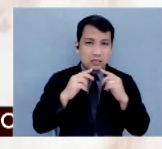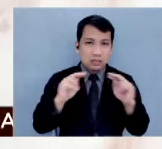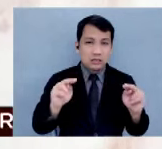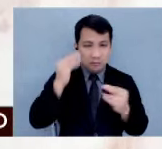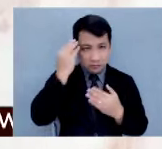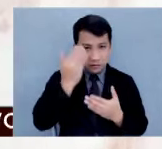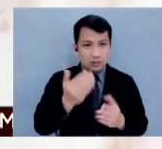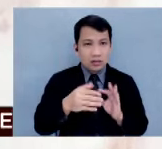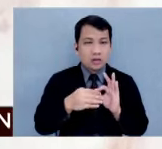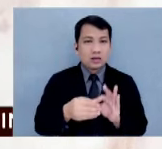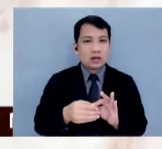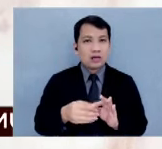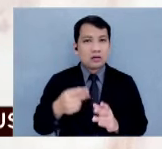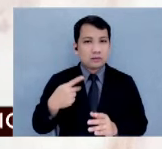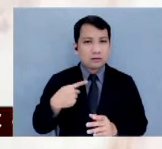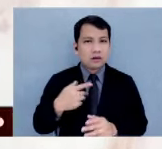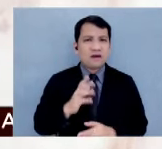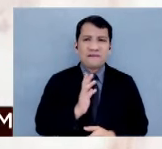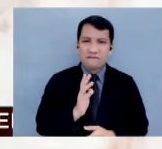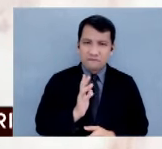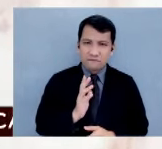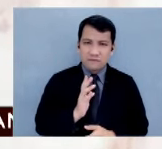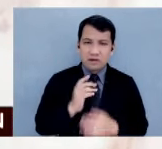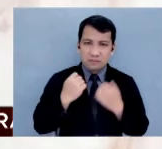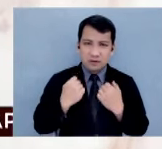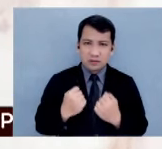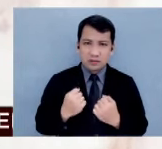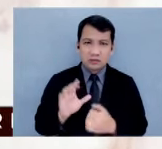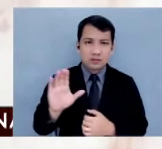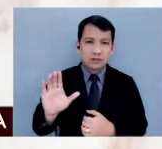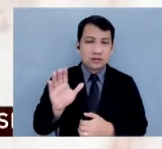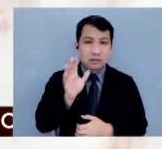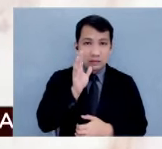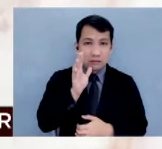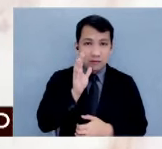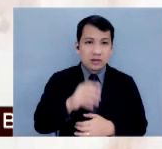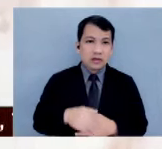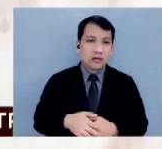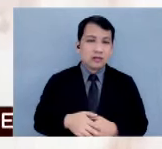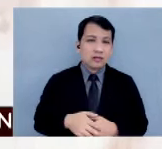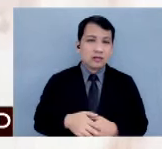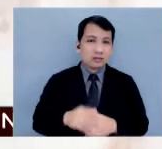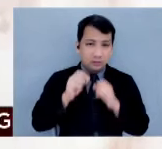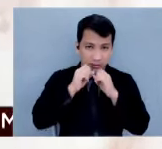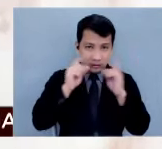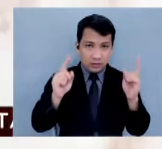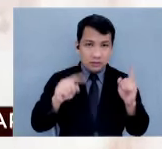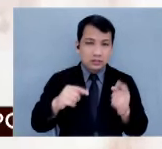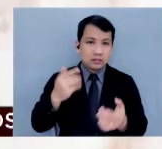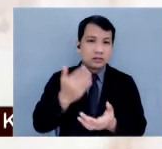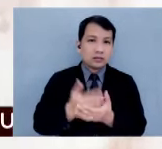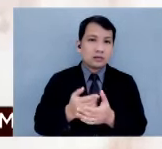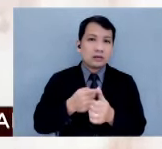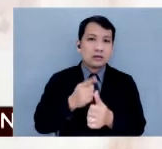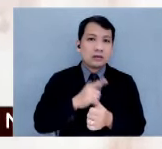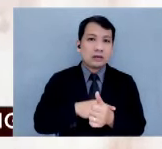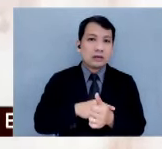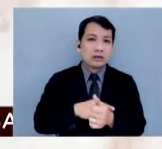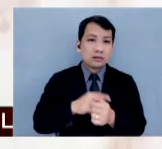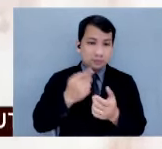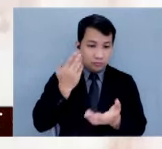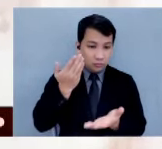na mas maayos na raw ang pakiramdam ng kanyang ina. Gising pa nga raw ang dating unang ginang nang bisitahin siya